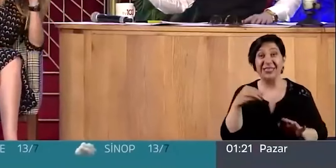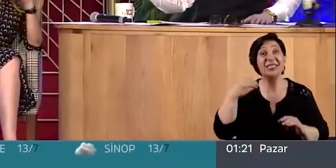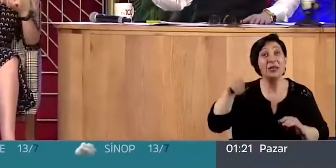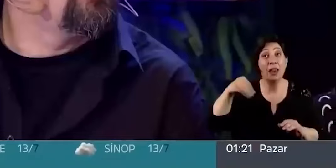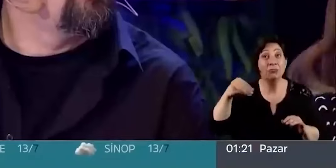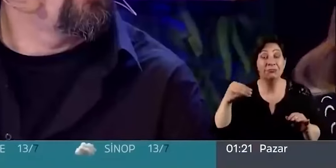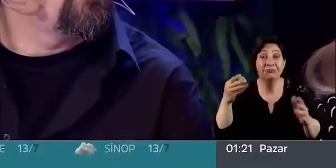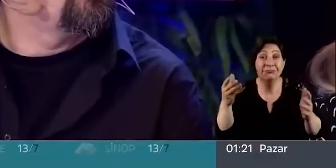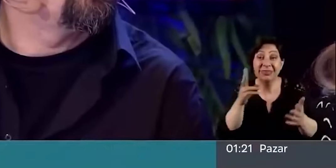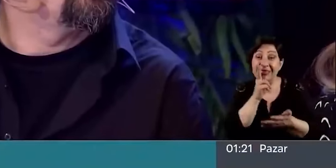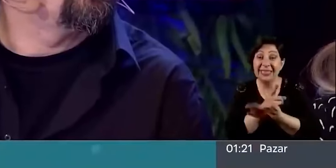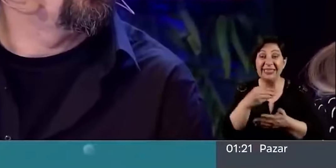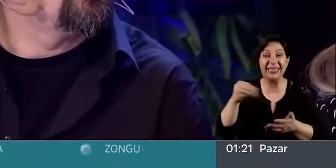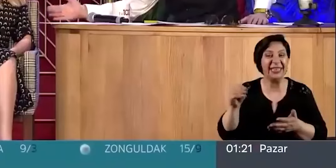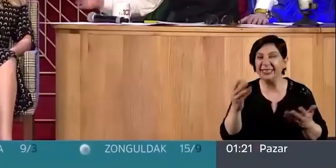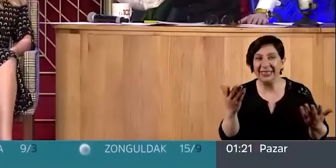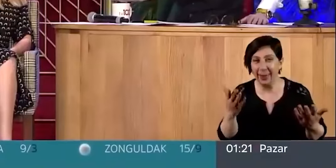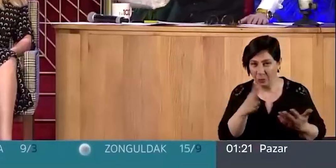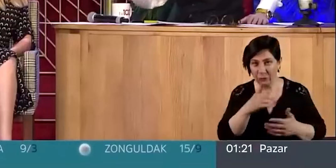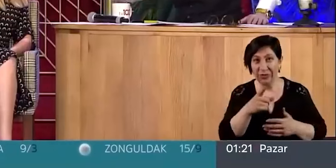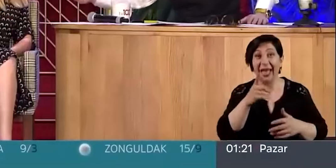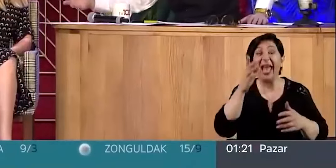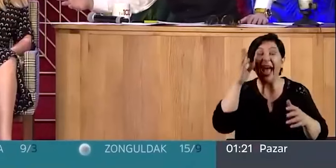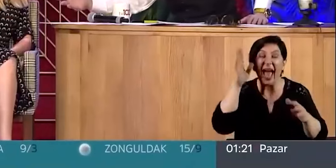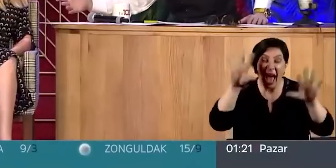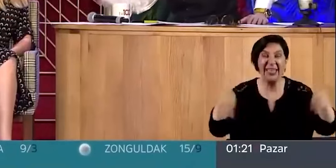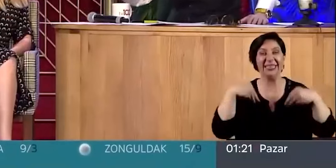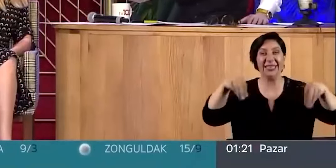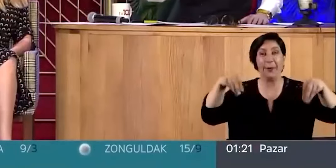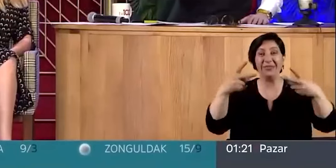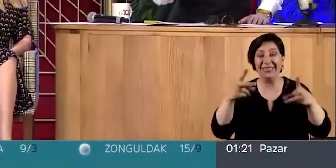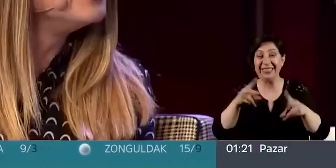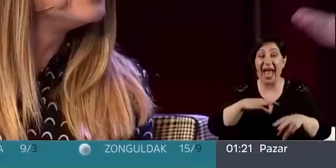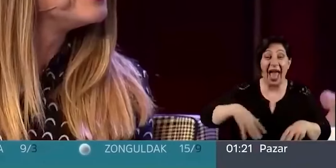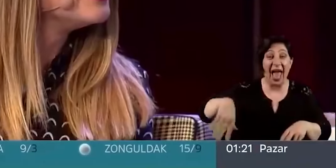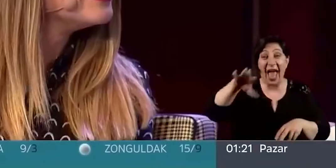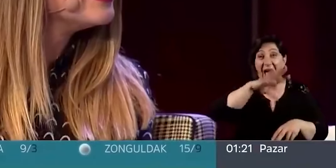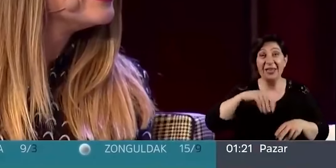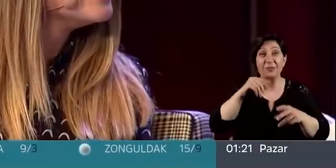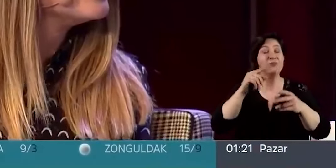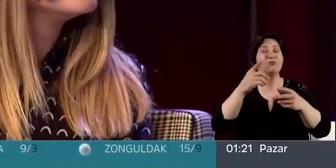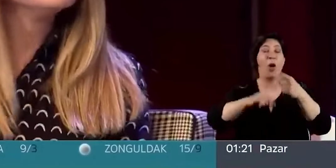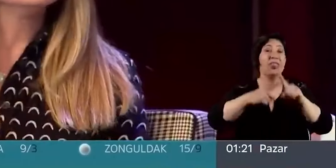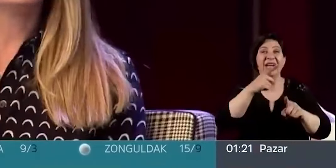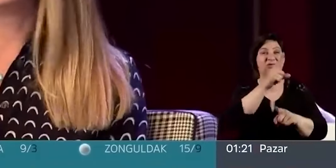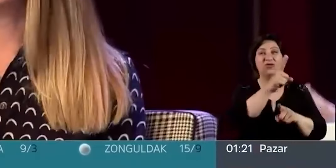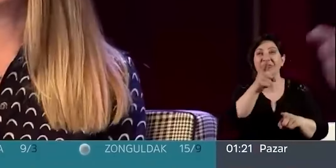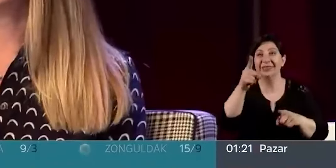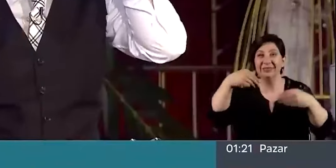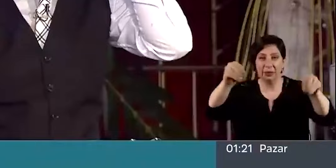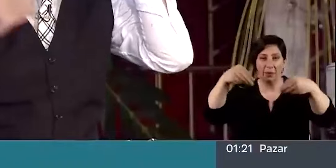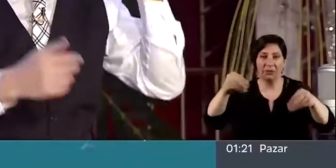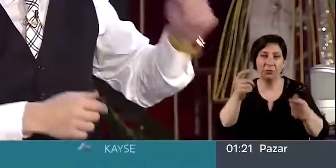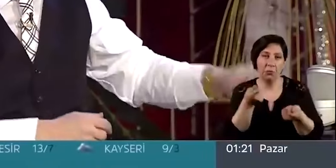Abi satalım. Kesin satarız. Neden satarız biliyor musun? Üstelik herkese satabilirsin. Bütün partilere satabilirsin. Niye satmayasın